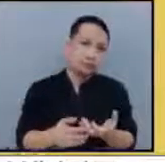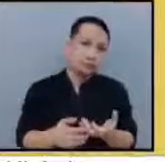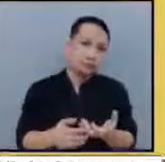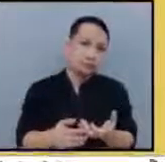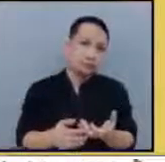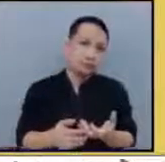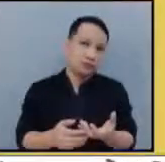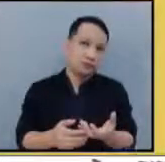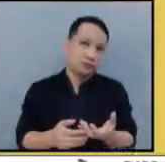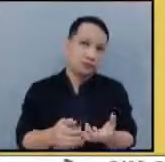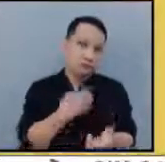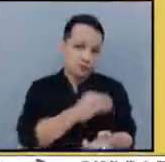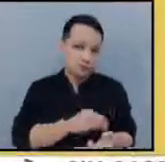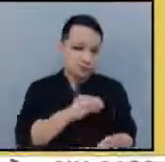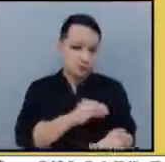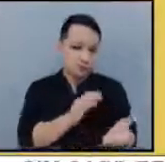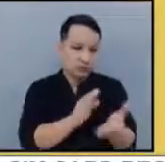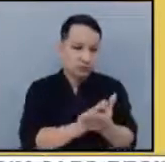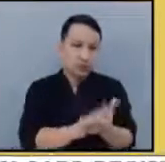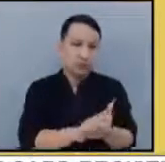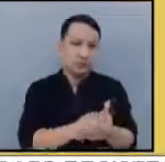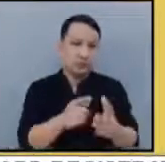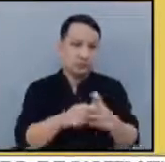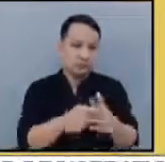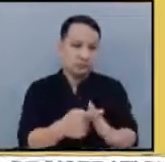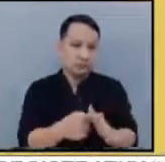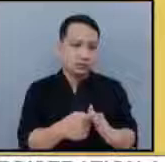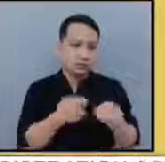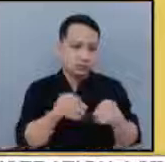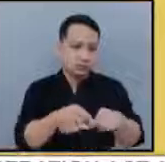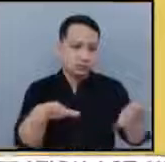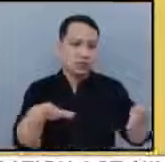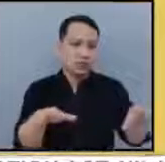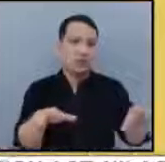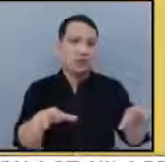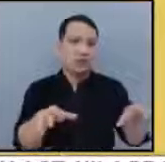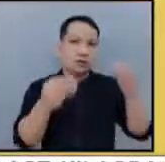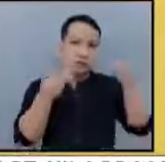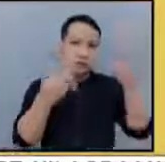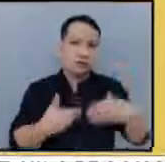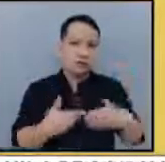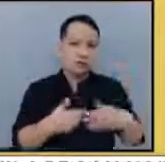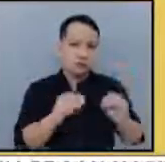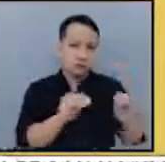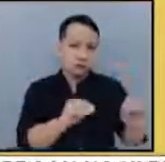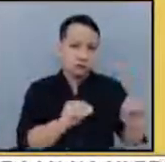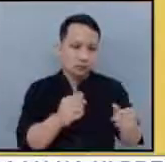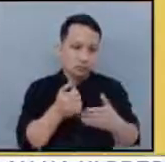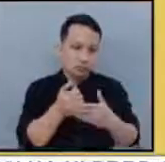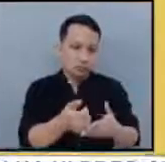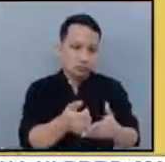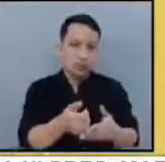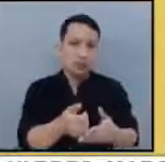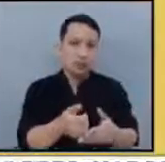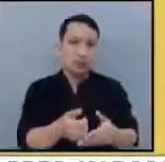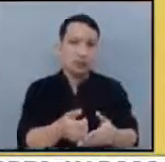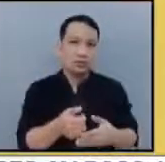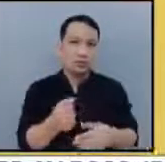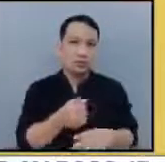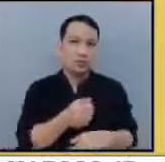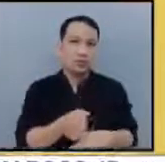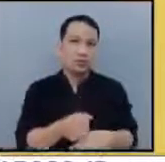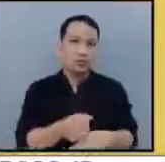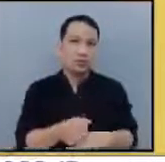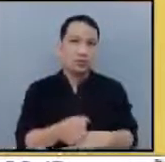mission schools. Tapos doon, nag-evangelize kami. We fed them, we teach them songs. And